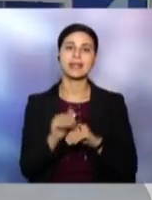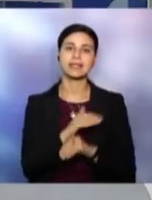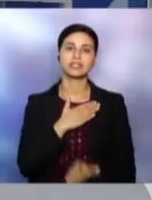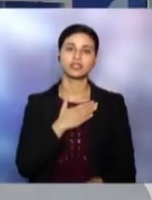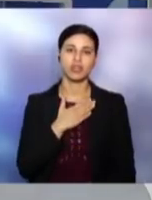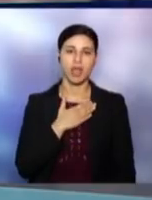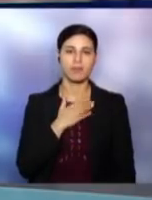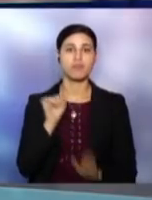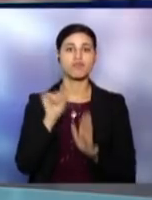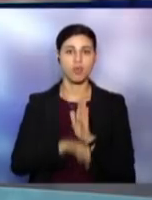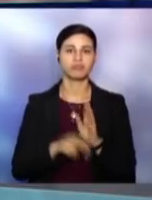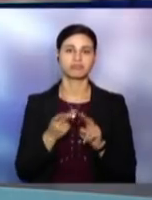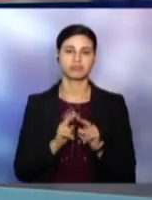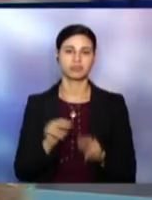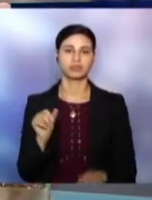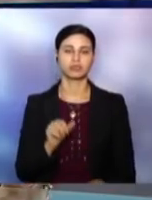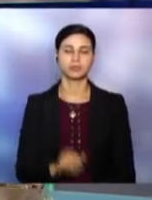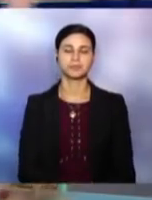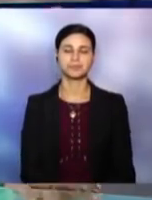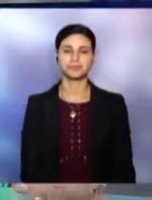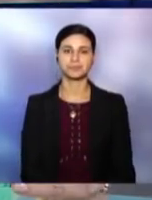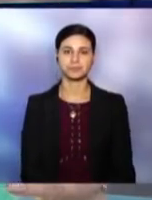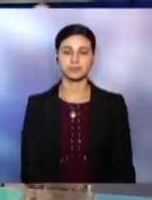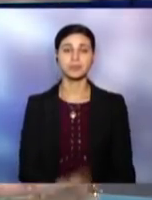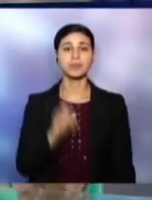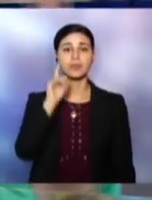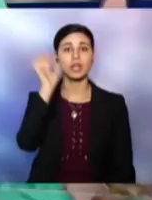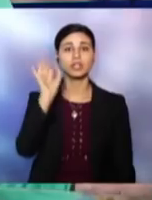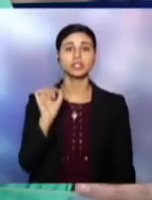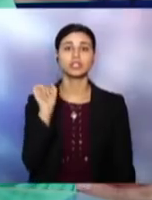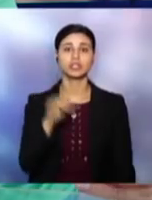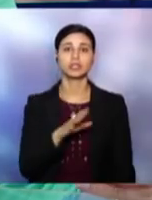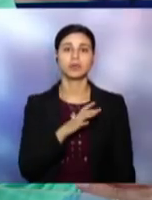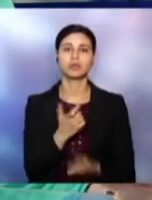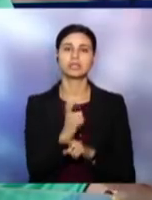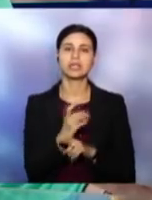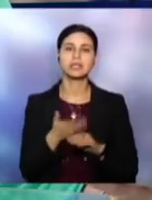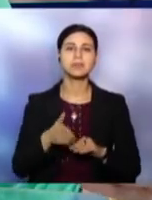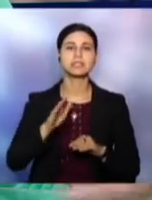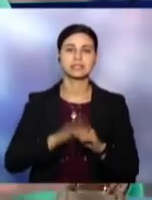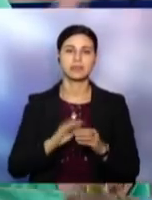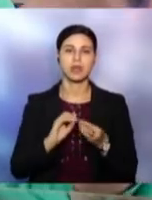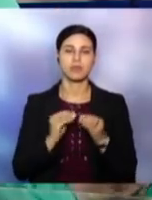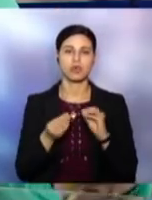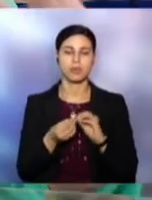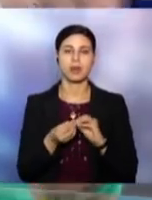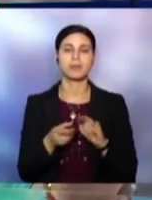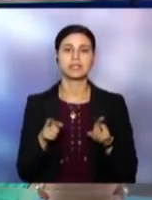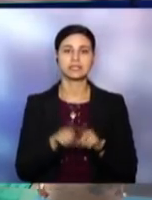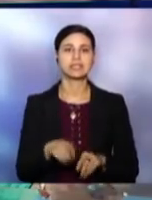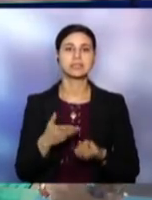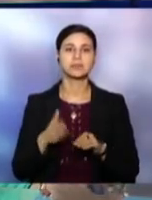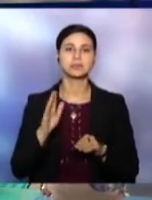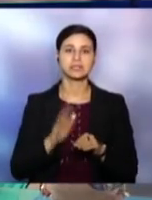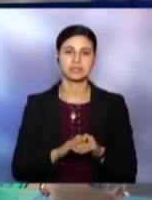თქვათ არასასურველ ბაქტერიებს შორის, და ხშირ შემთხვევაში გამოიწვიონ ისეთი მძიმე პრობლემები, ისეთი მძიმე